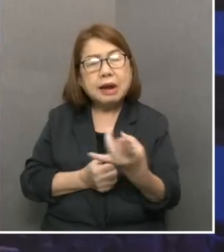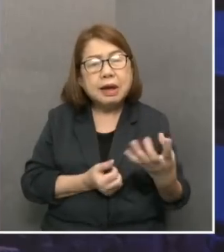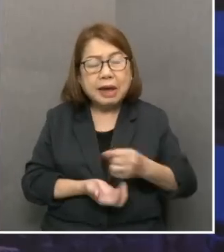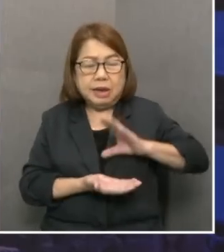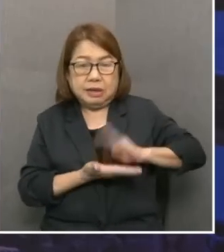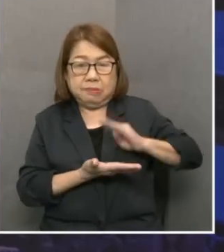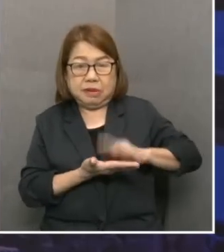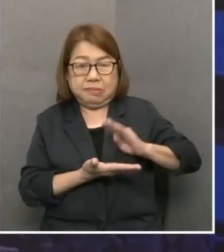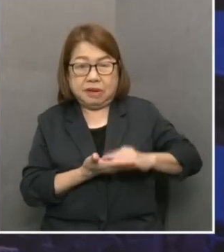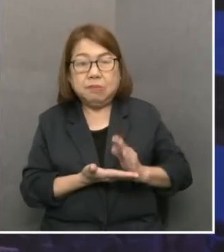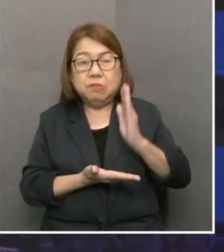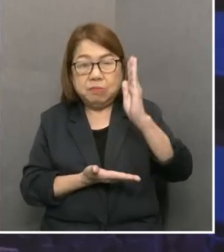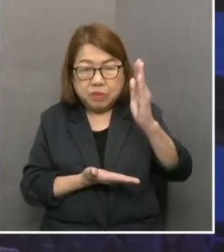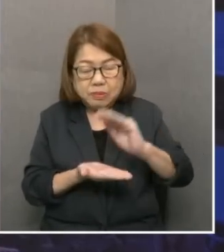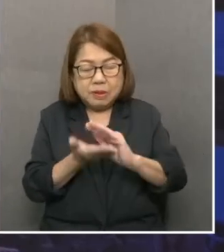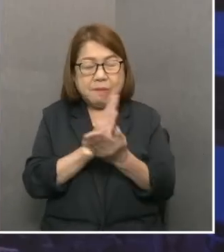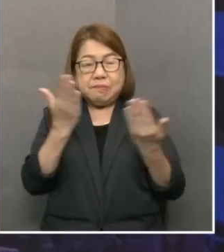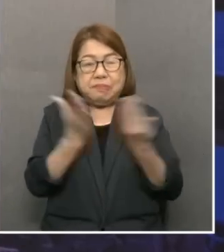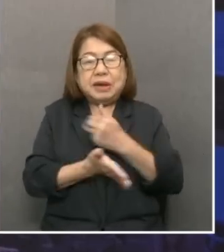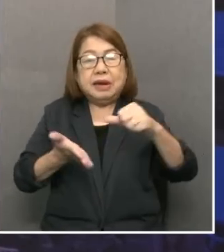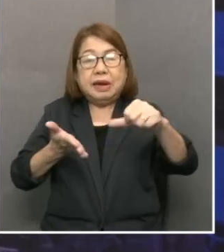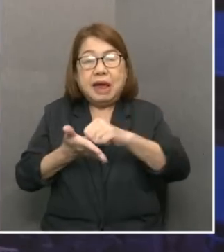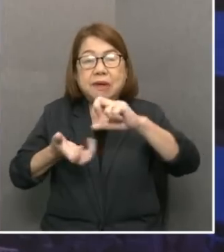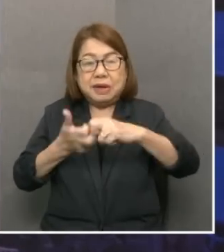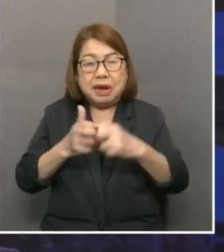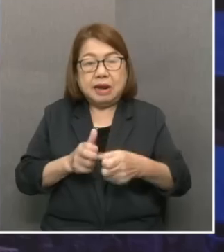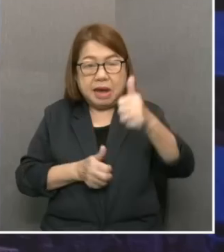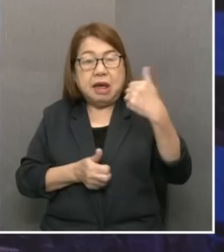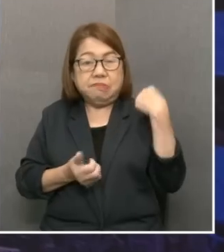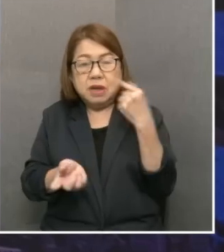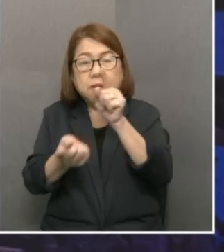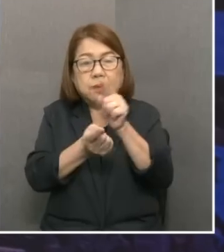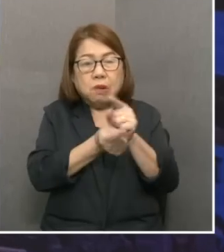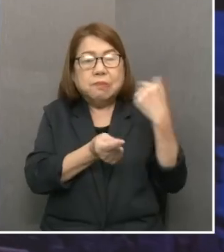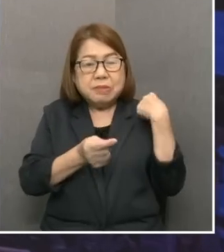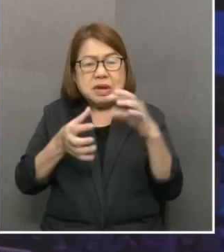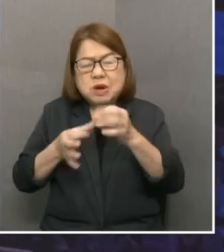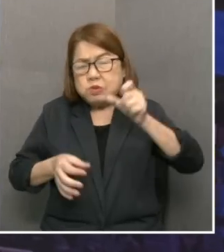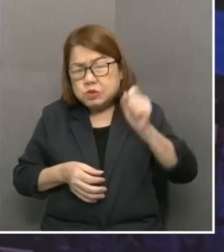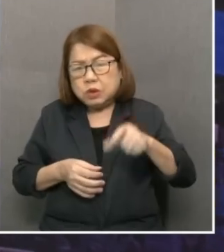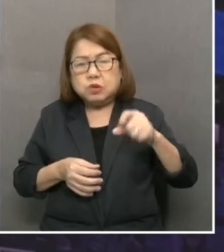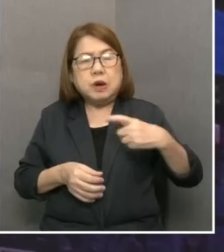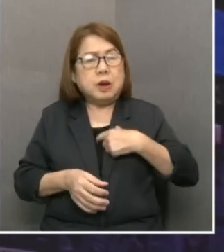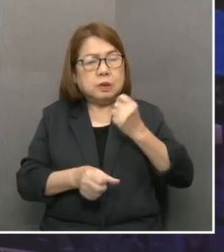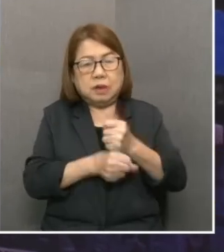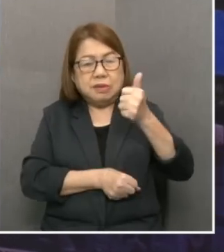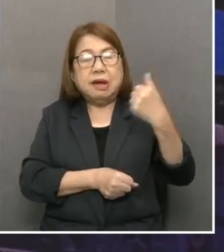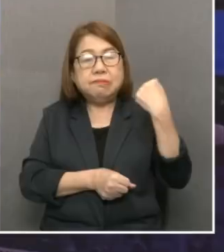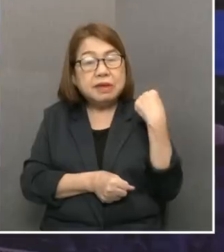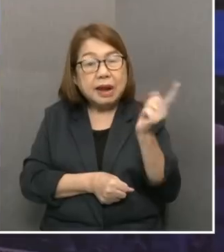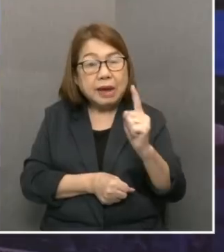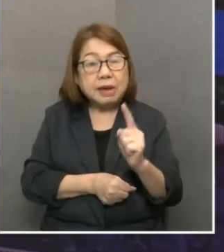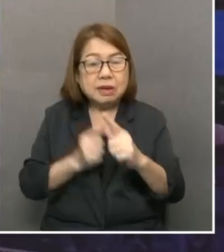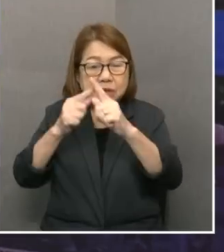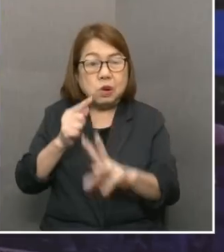ผลักดันไปสู่การแก้ไขมี 6เรื่องด่วนนะคะที่ลงพื้นที่แล้วบอกว่าจะทำทันทีมีอะไรบ้างคุณผู้ชมมาดูกันนะคะมี